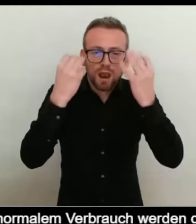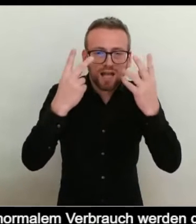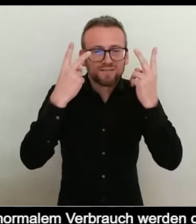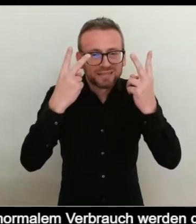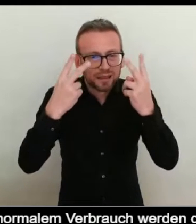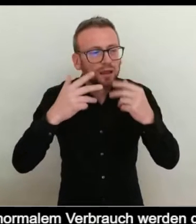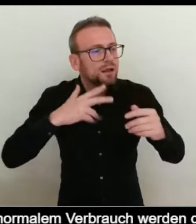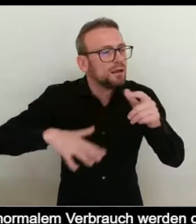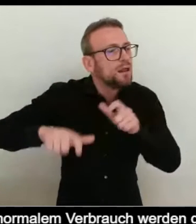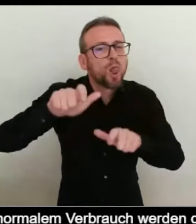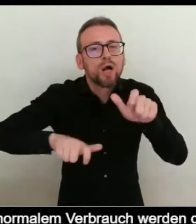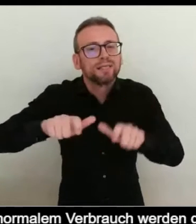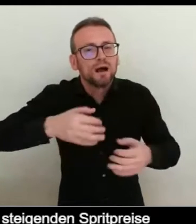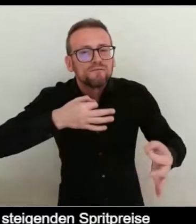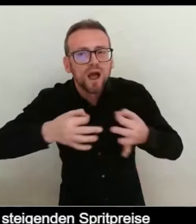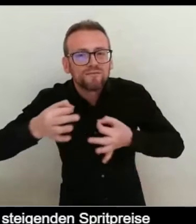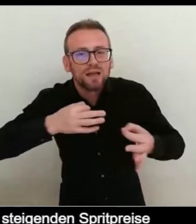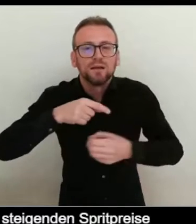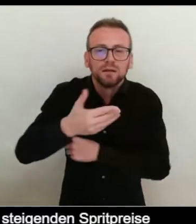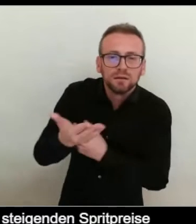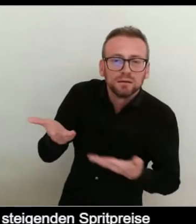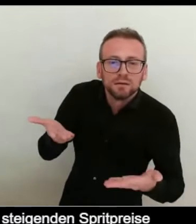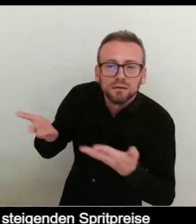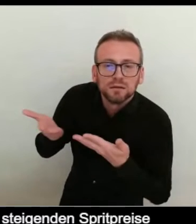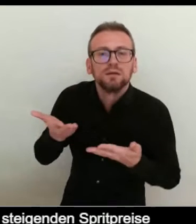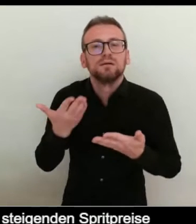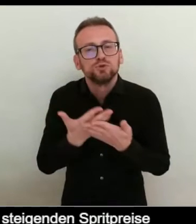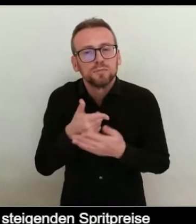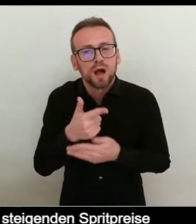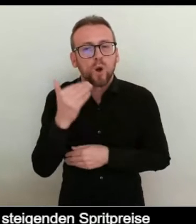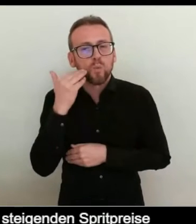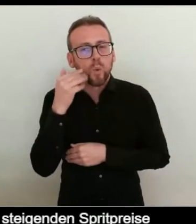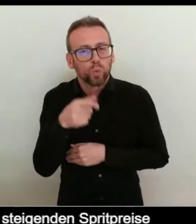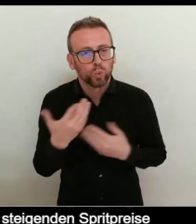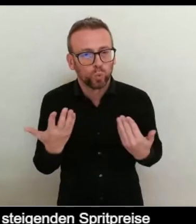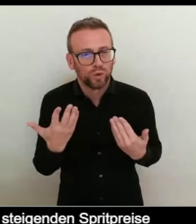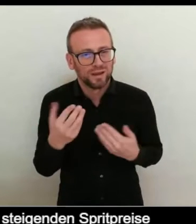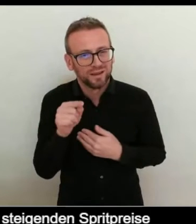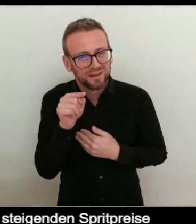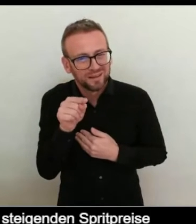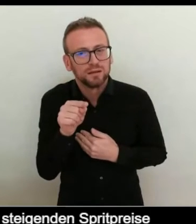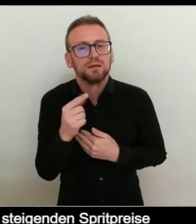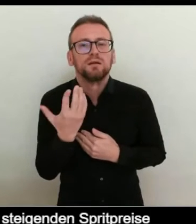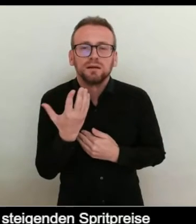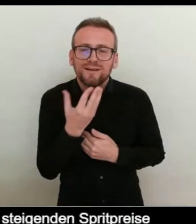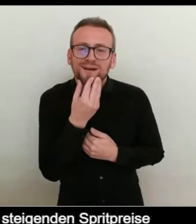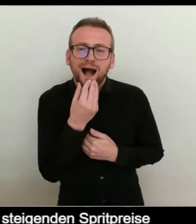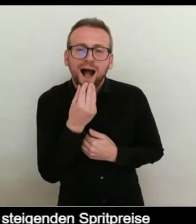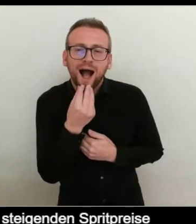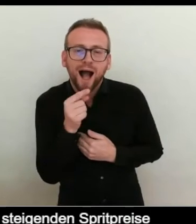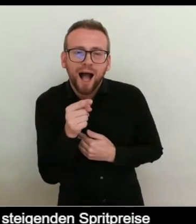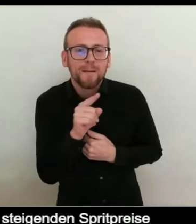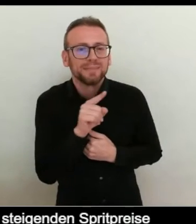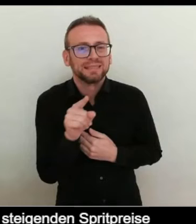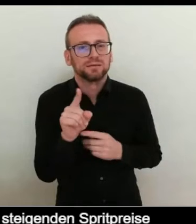eine rasche Abschaffung der EEG-Umlage. Mehrwertsteuer auf Heizkosten runter auf sieben Prozent, Stromsteuer auf ein